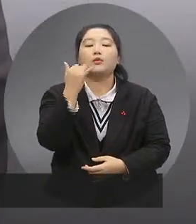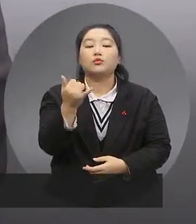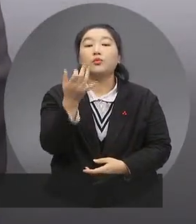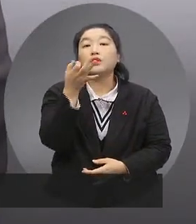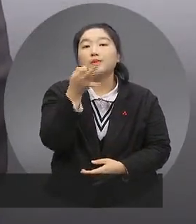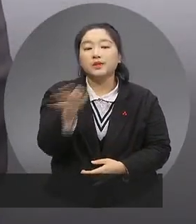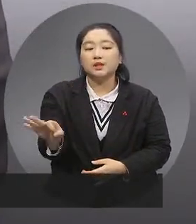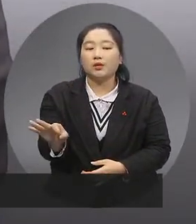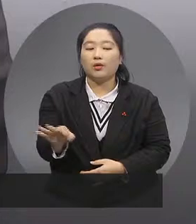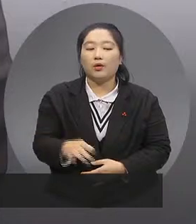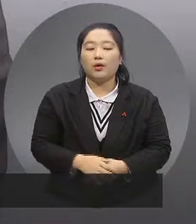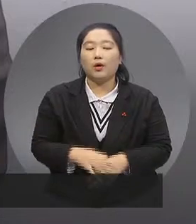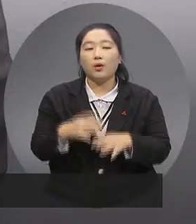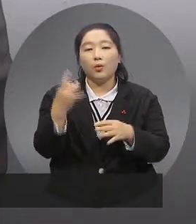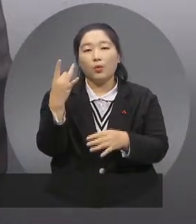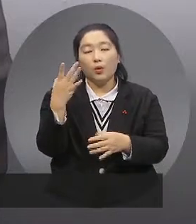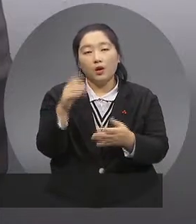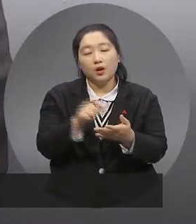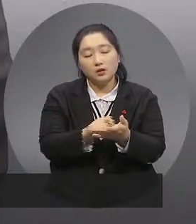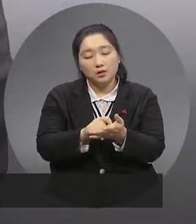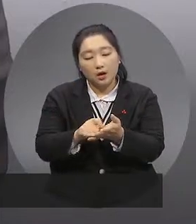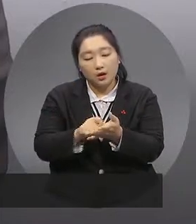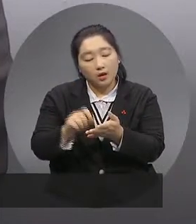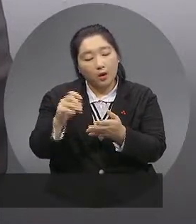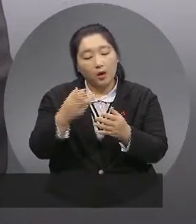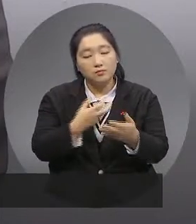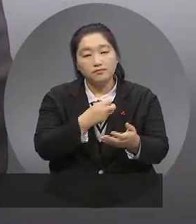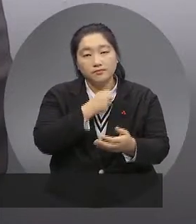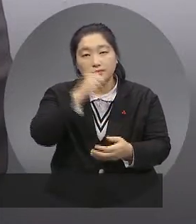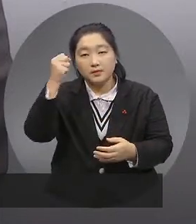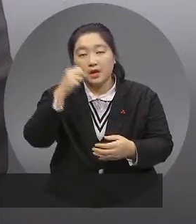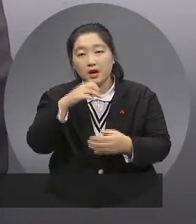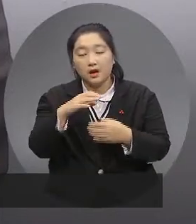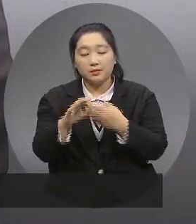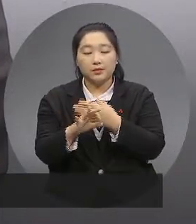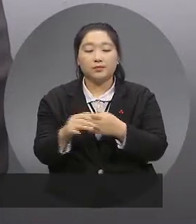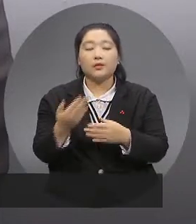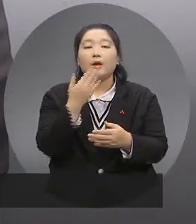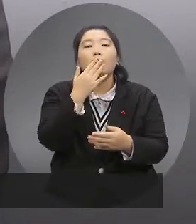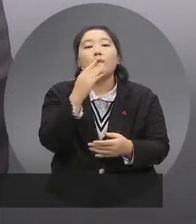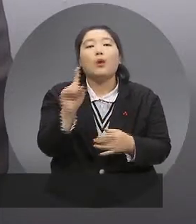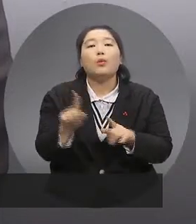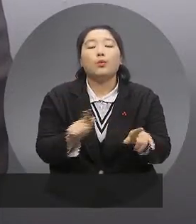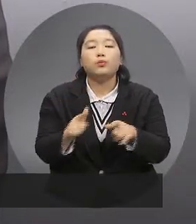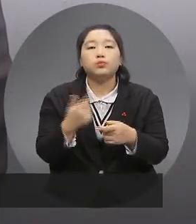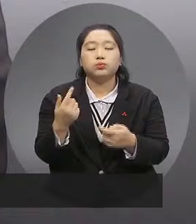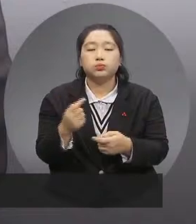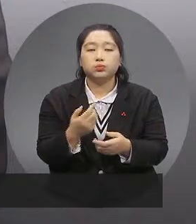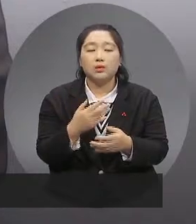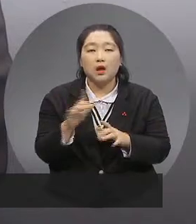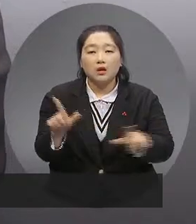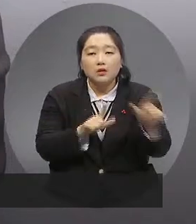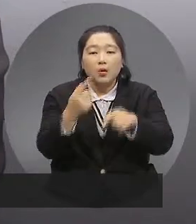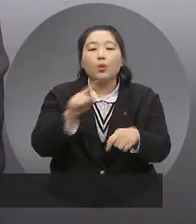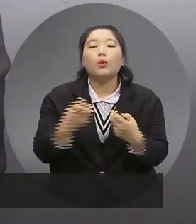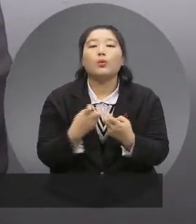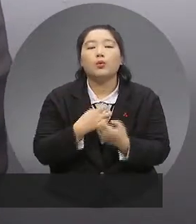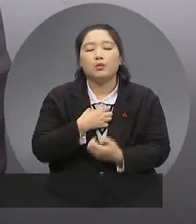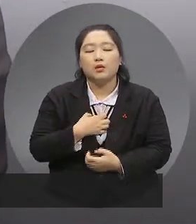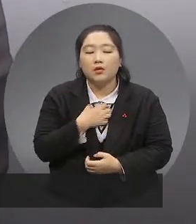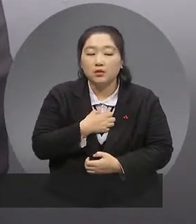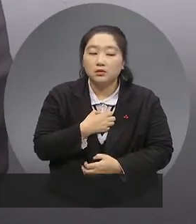했는데 근데 원래는 뭔가 좀 어? 작가로 되면은 밥을 어떻게 먹고